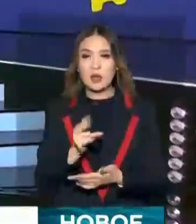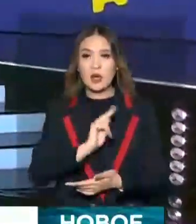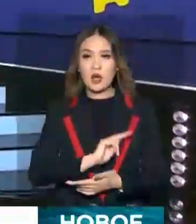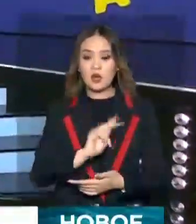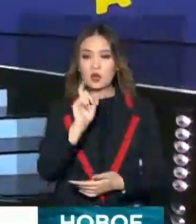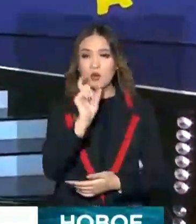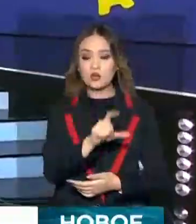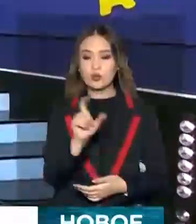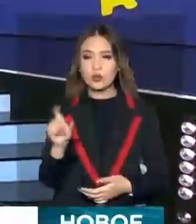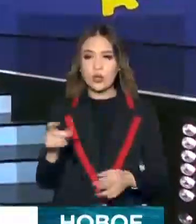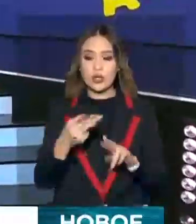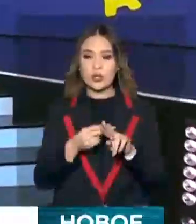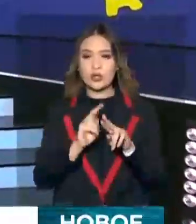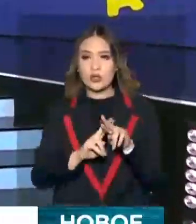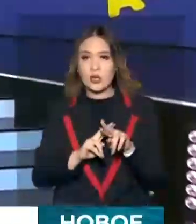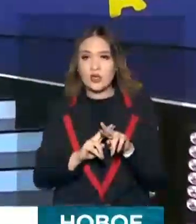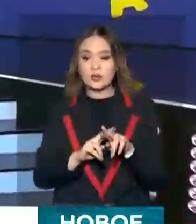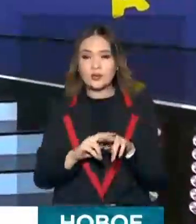руки.